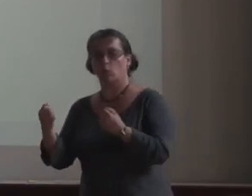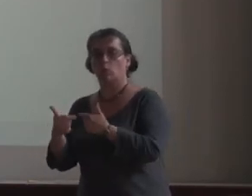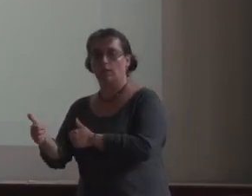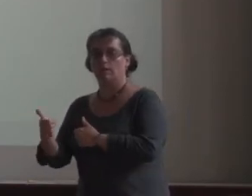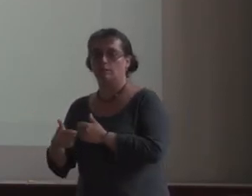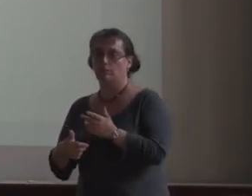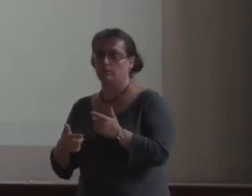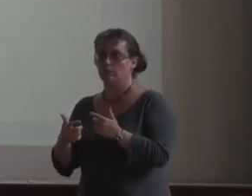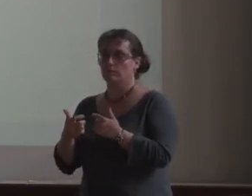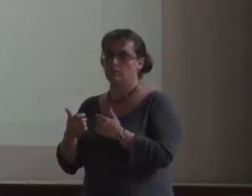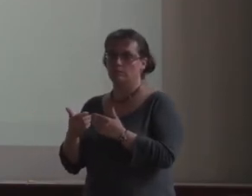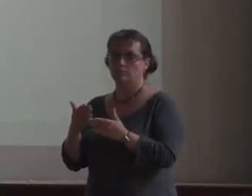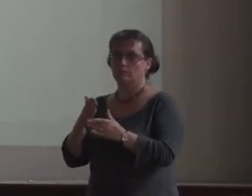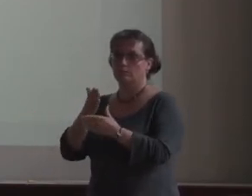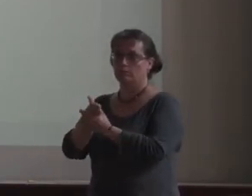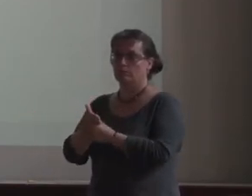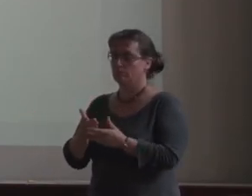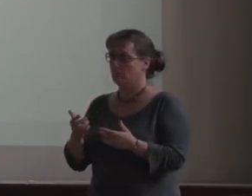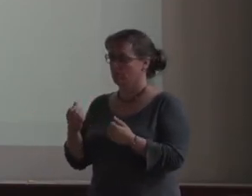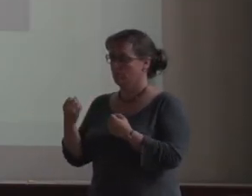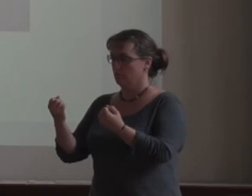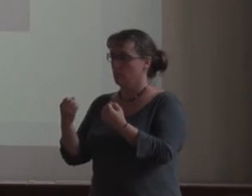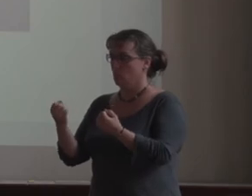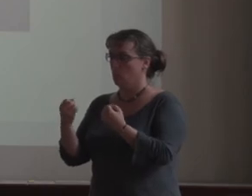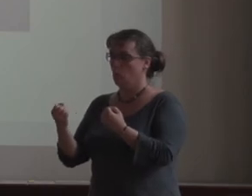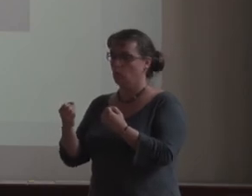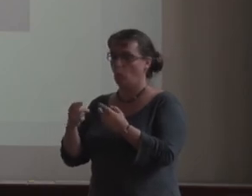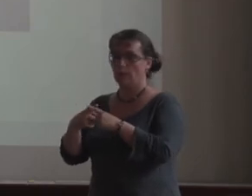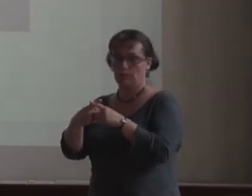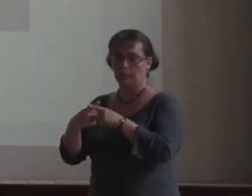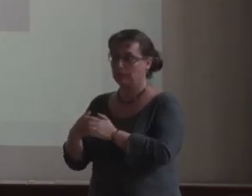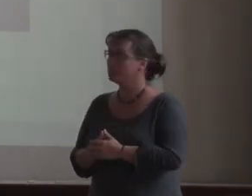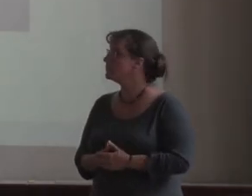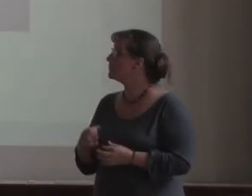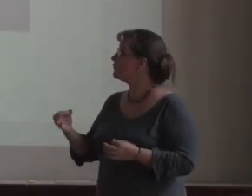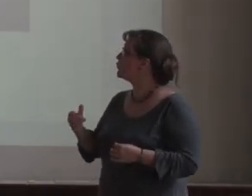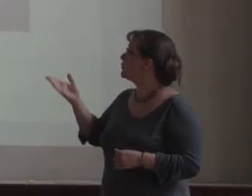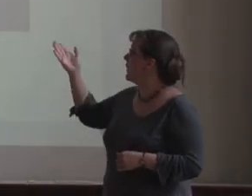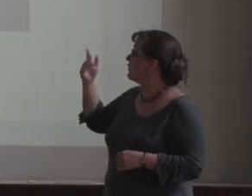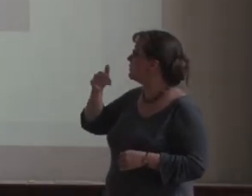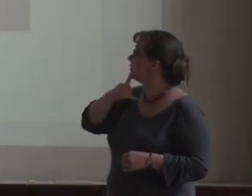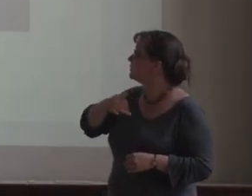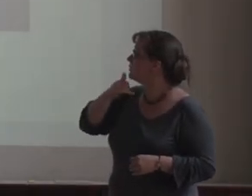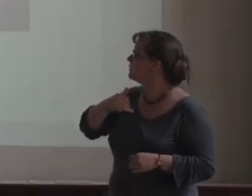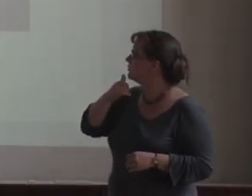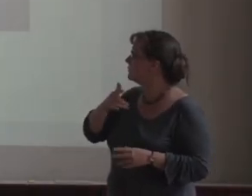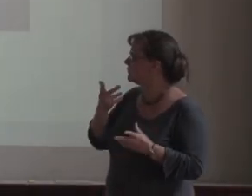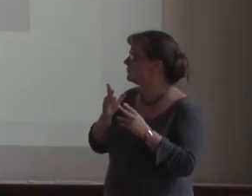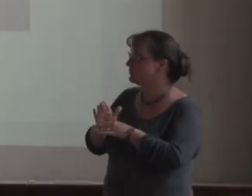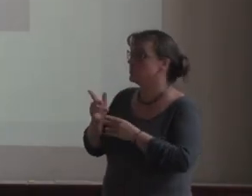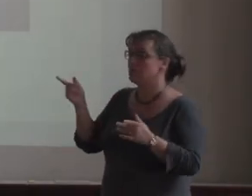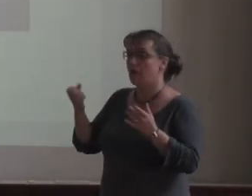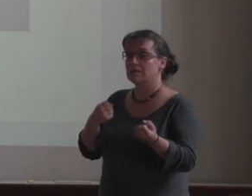simple. Donc Autolib, pour ceux qui ne connaîtraient pas forcément, petit rappel, c'est un service de location de